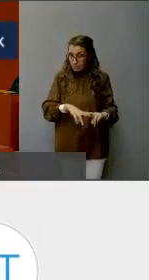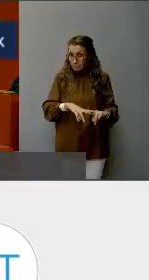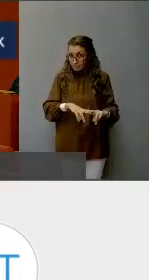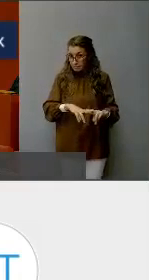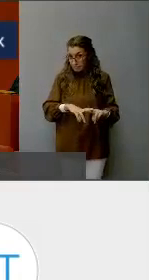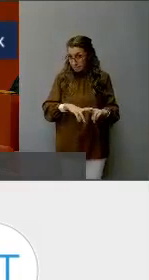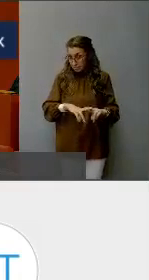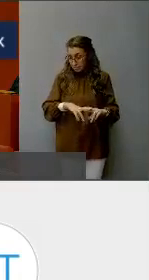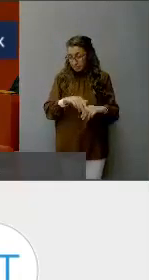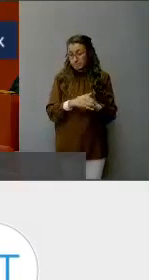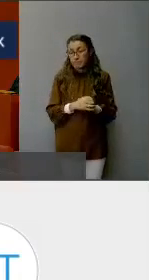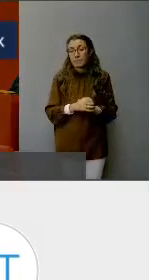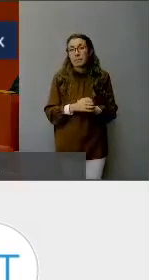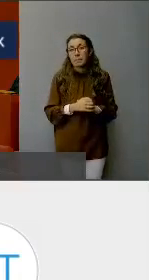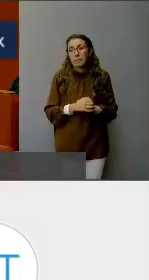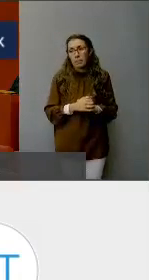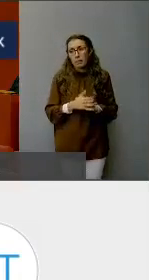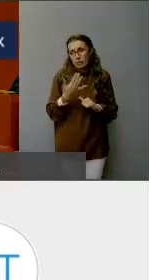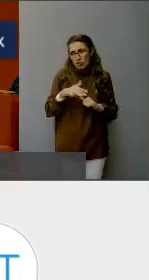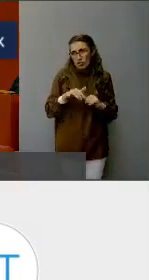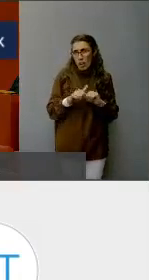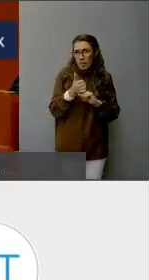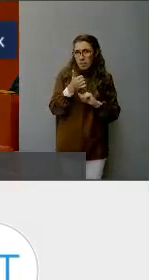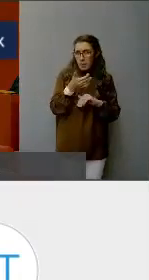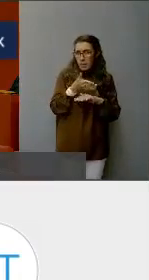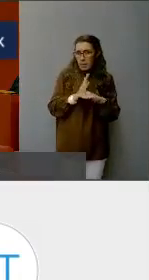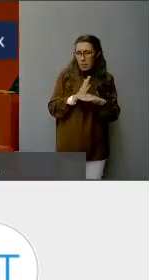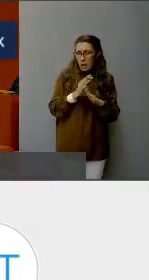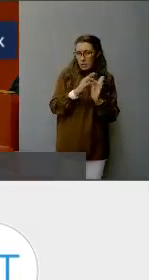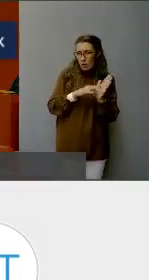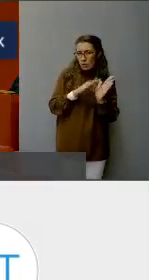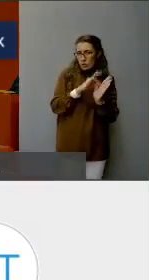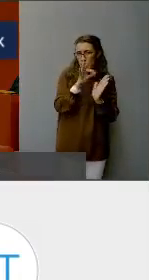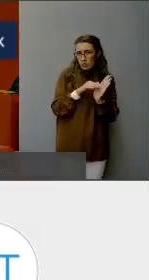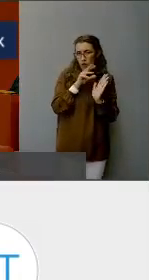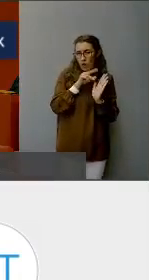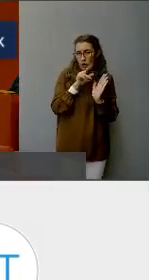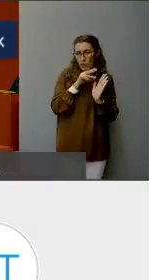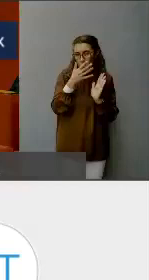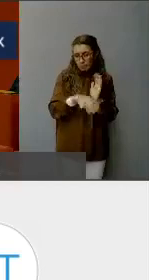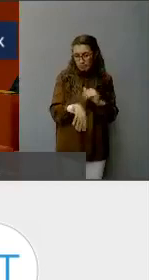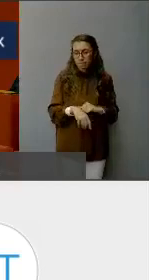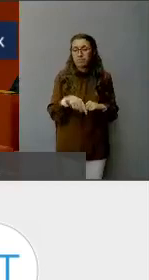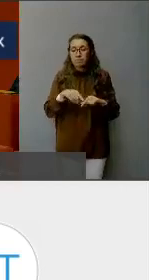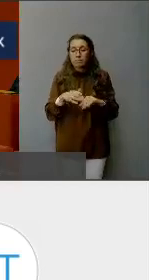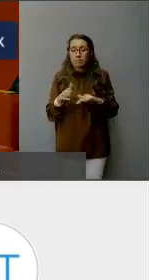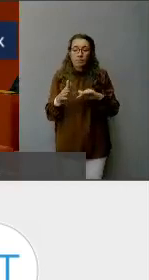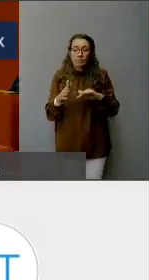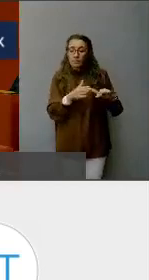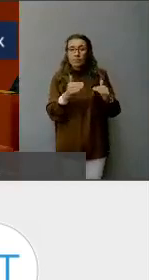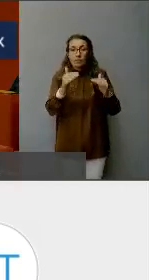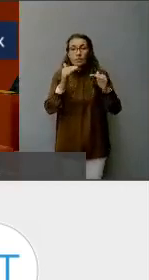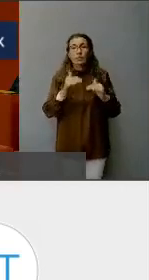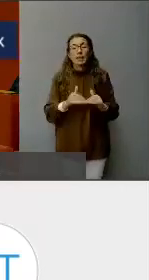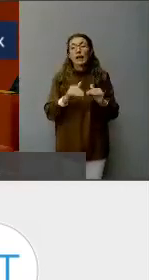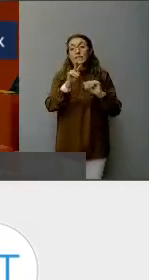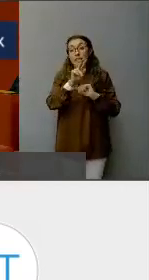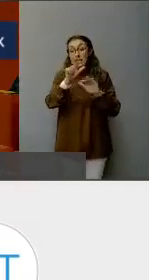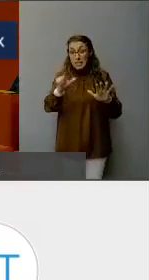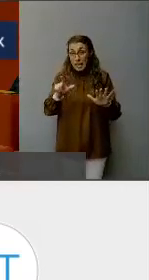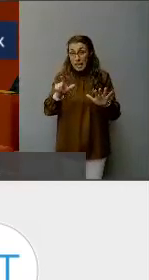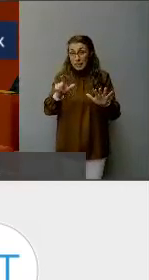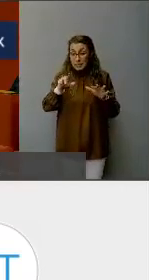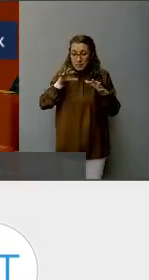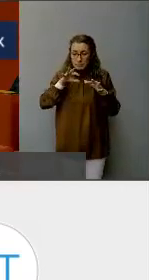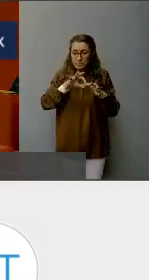espresso nella prima parte dell'ordine del giorno il secondo l'ordine del giorno appunto è il 27 ed è riferito all altra